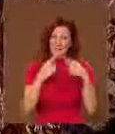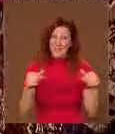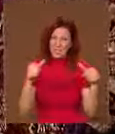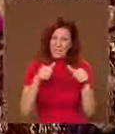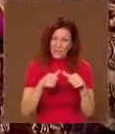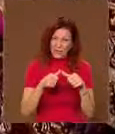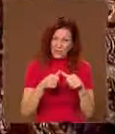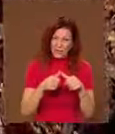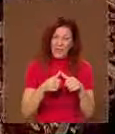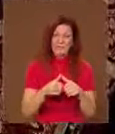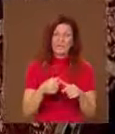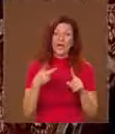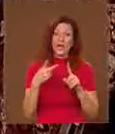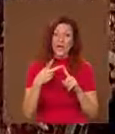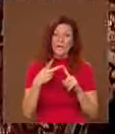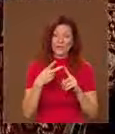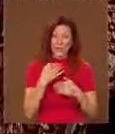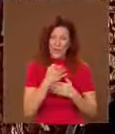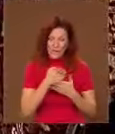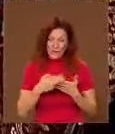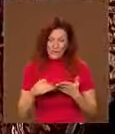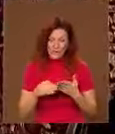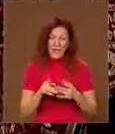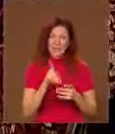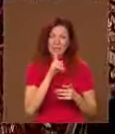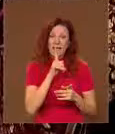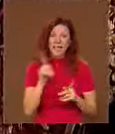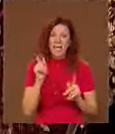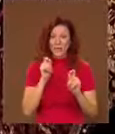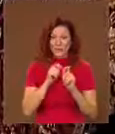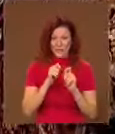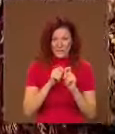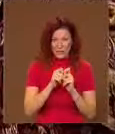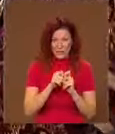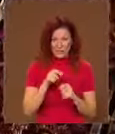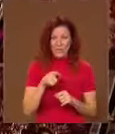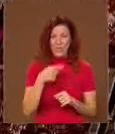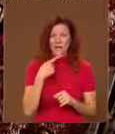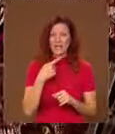към втората тайно-извършителна част, наречена литургия на верните,